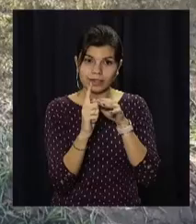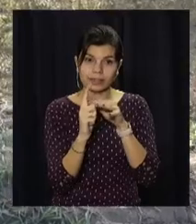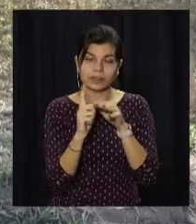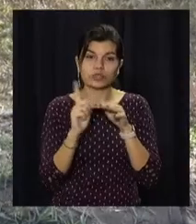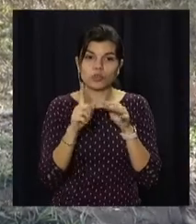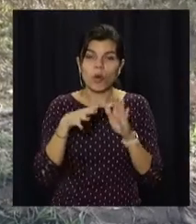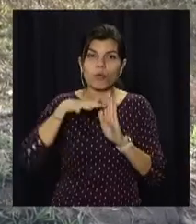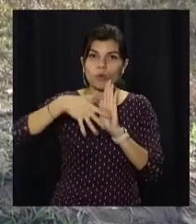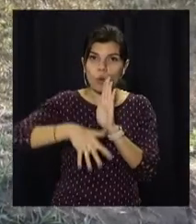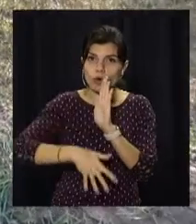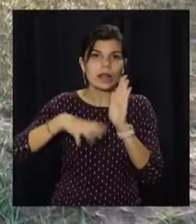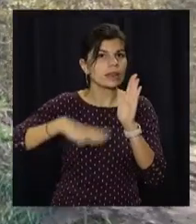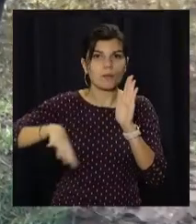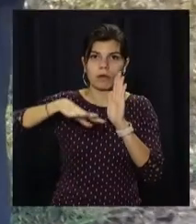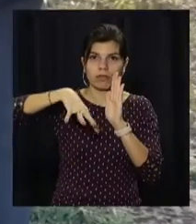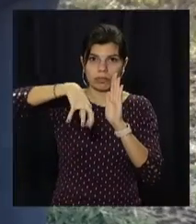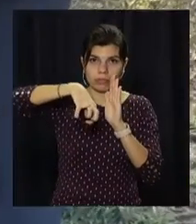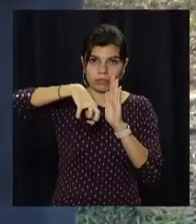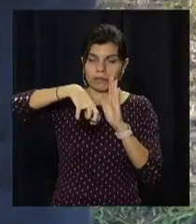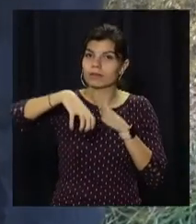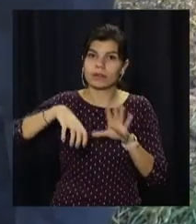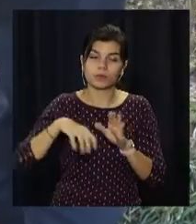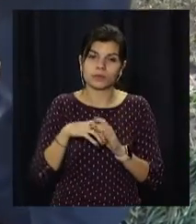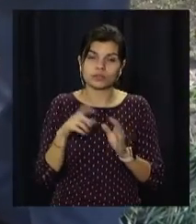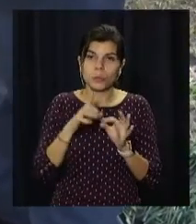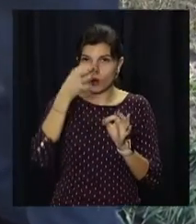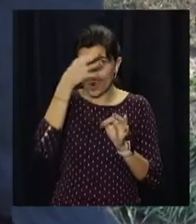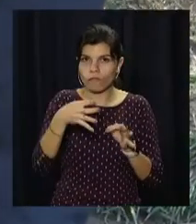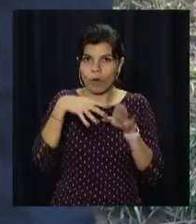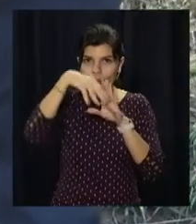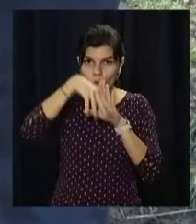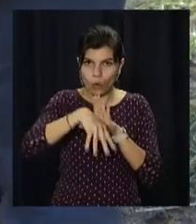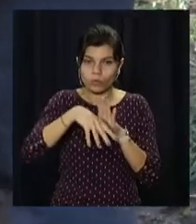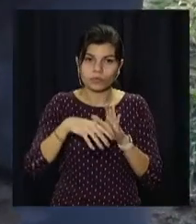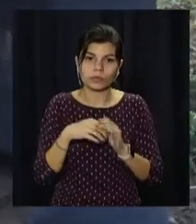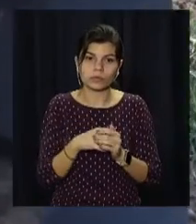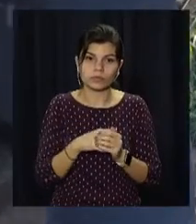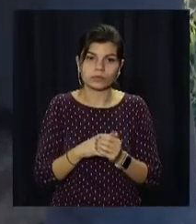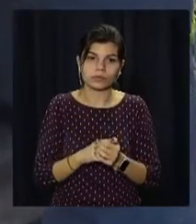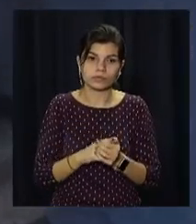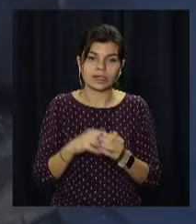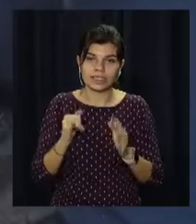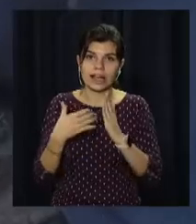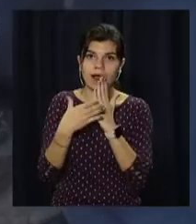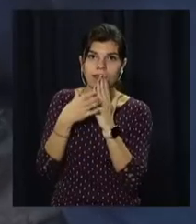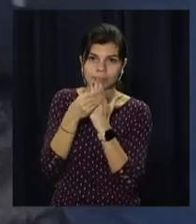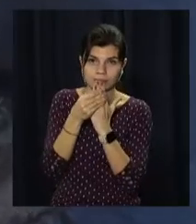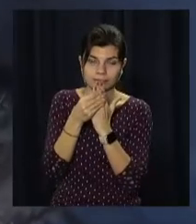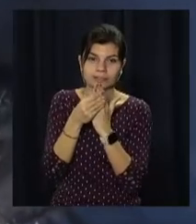щоб корінь не загнувся, щоб не було загиба корня. Получше. По корневій шиї.